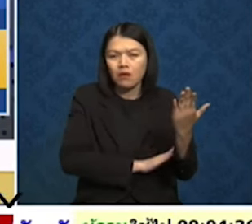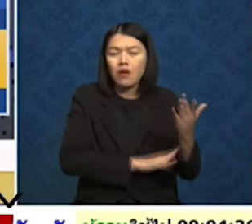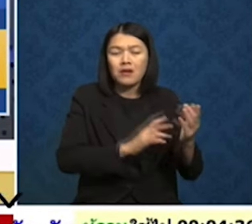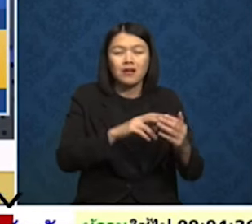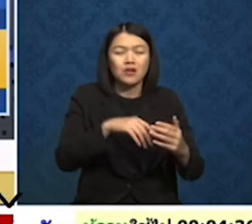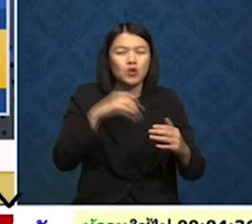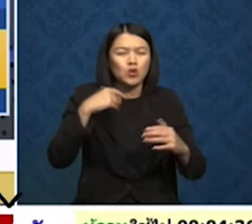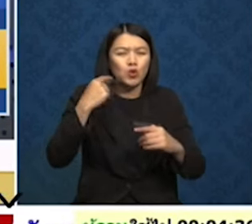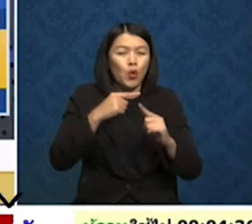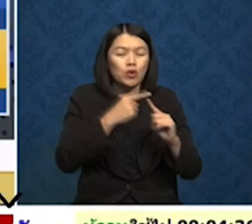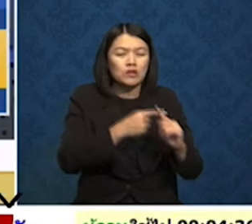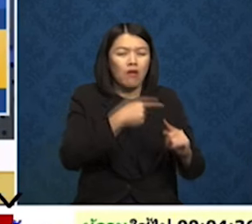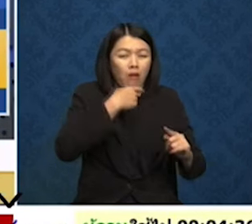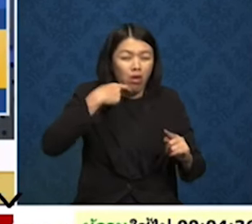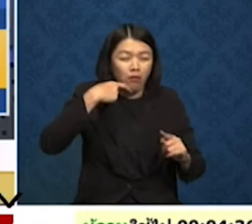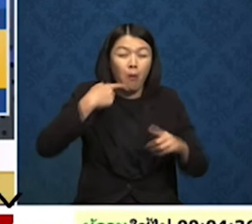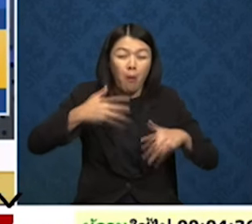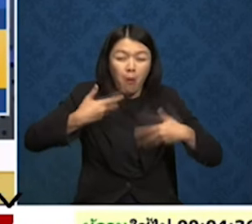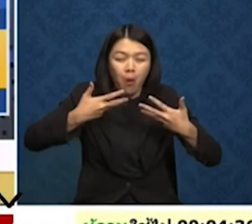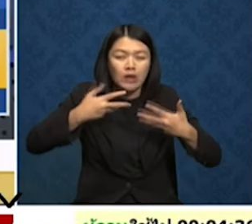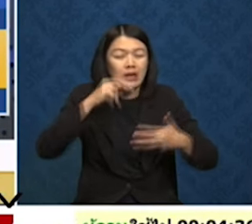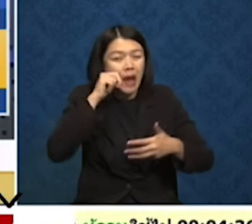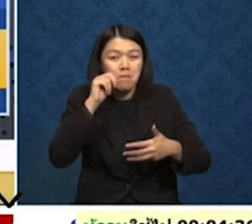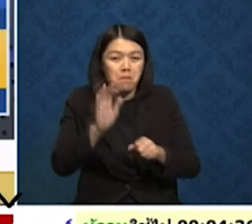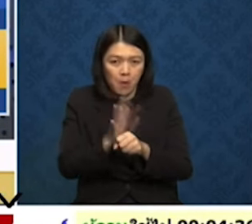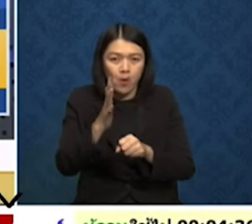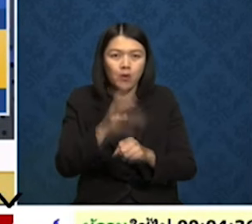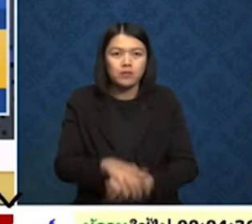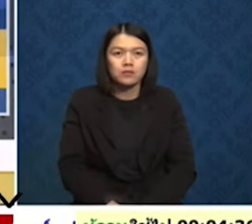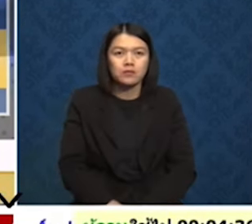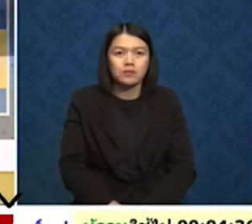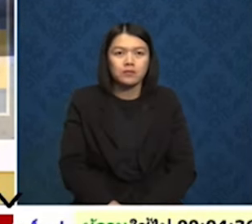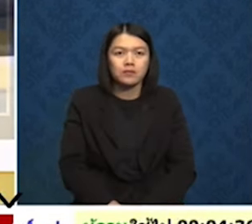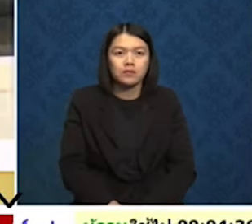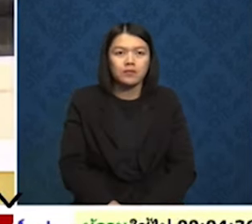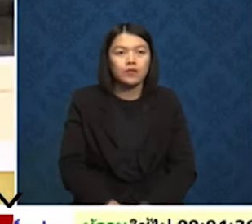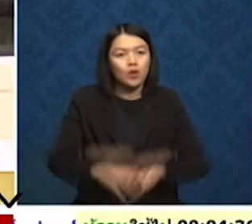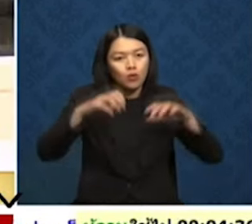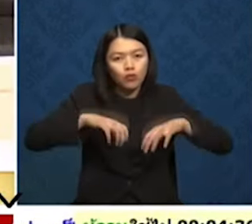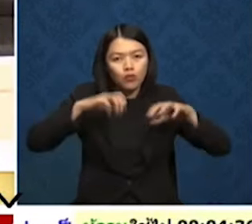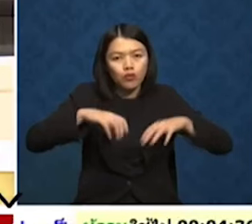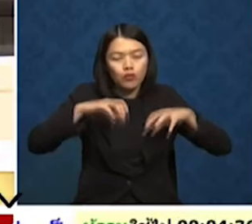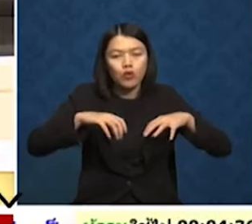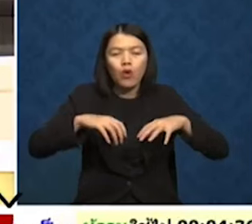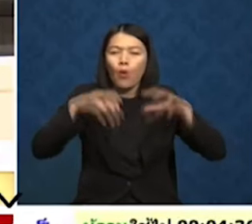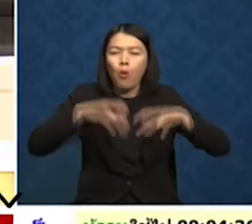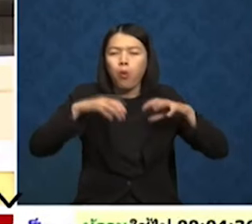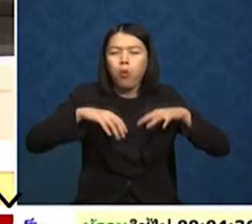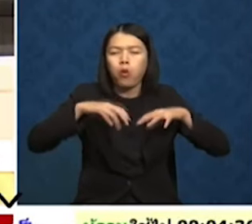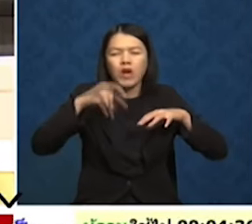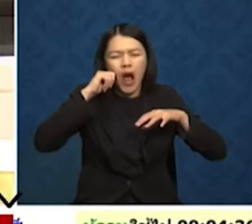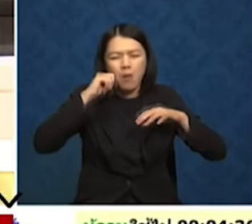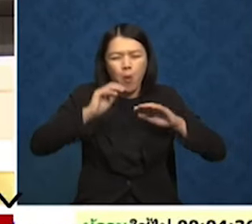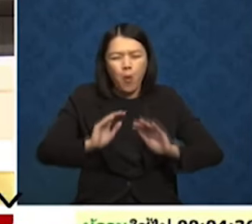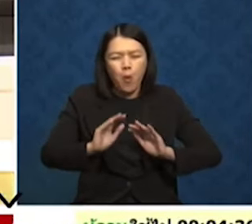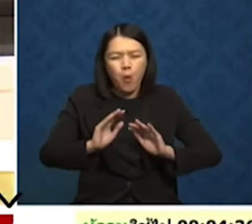งเราเข้าสู่วิกิจน้ำไม่พอใช้ช่งหนาฝน ฝนตกชุกปริมณน้ฝ